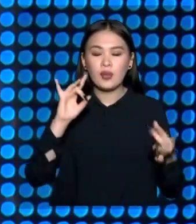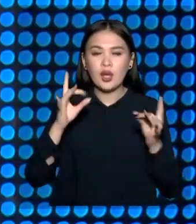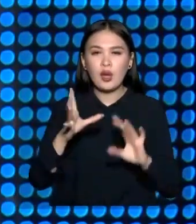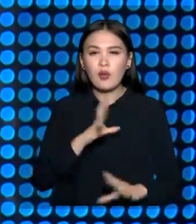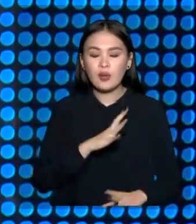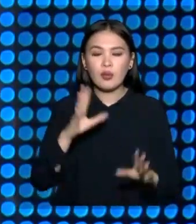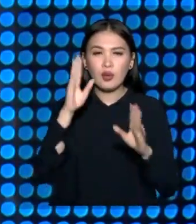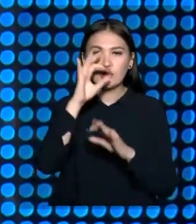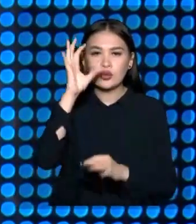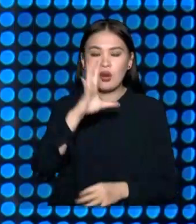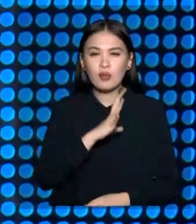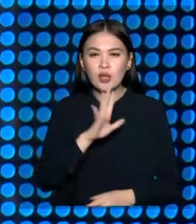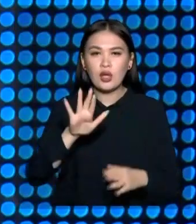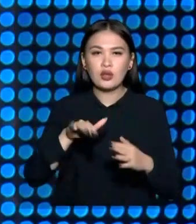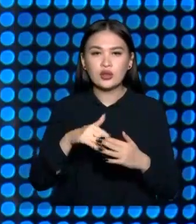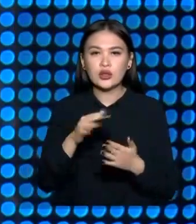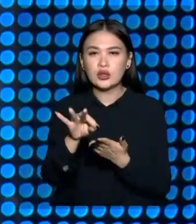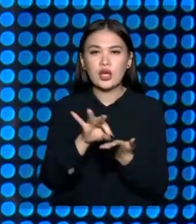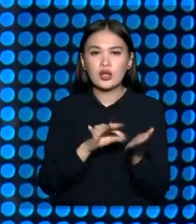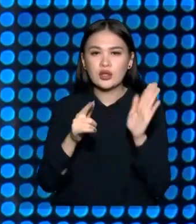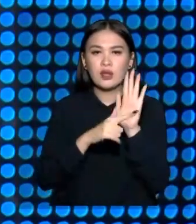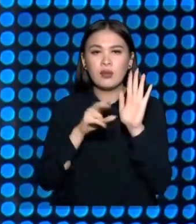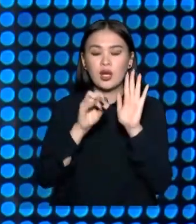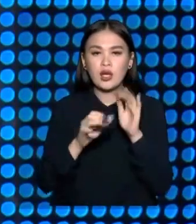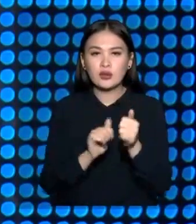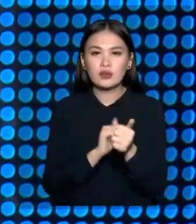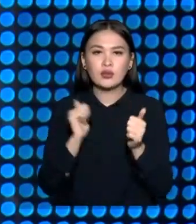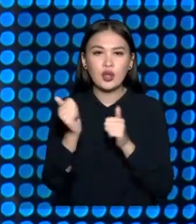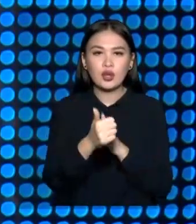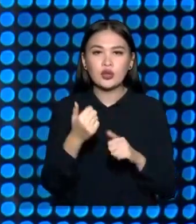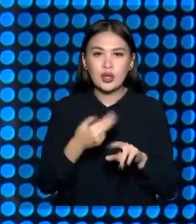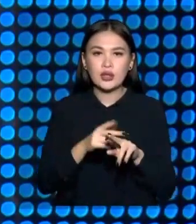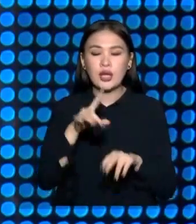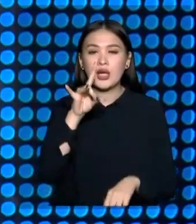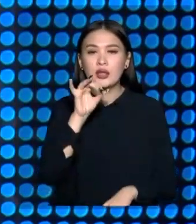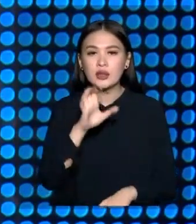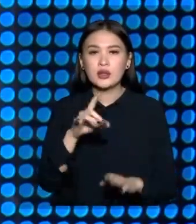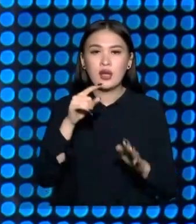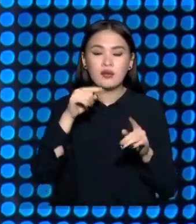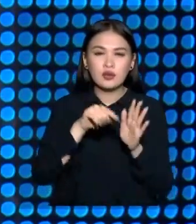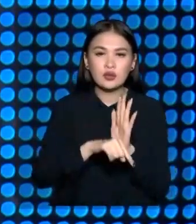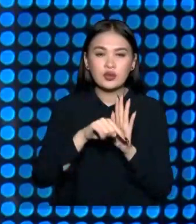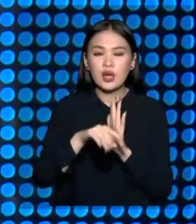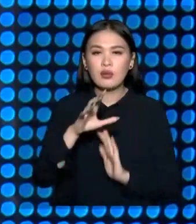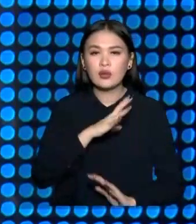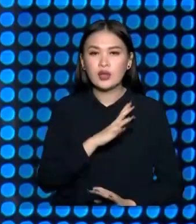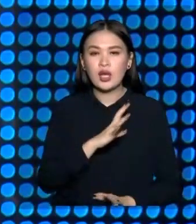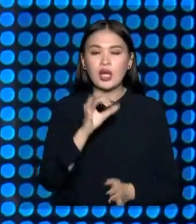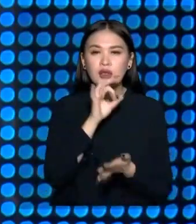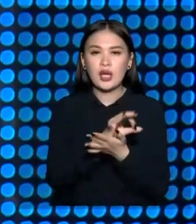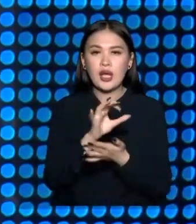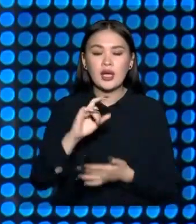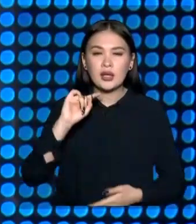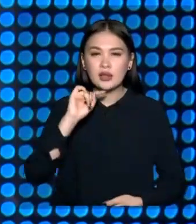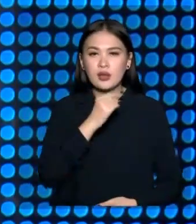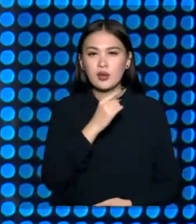прогнозы по этому поводу сразу на 7 лет вперед. Это и внешние, и внутренние риски, а также необходимые для результата